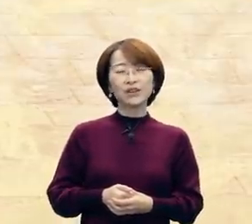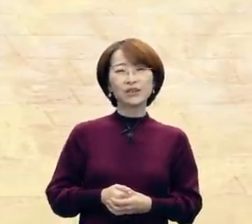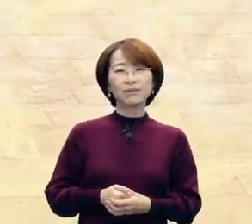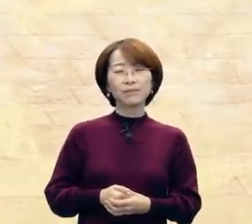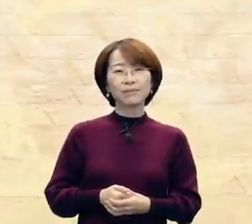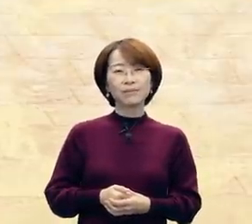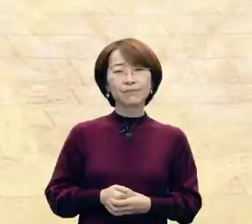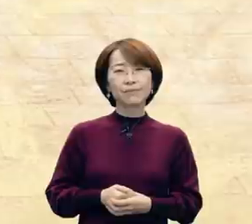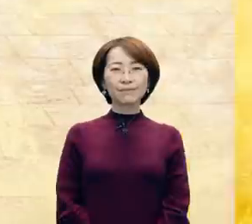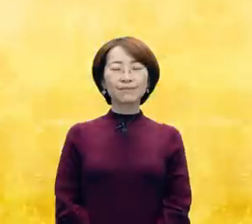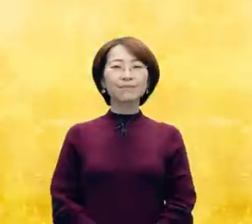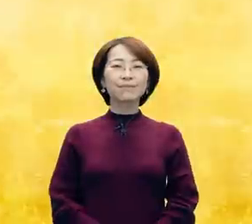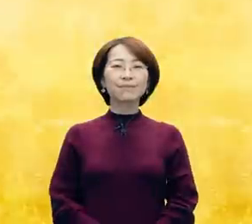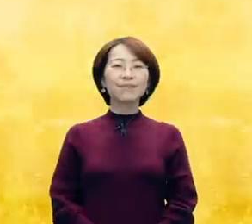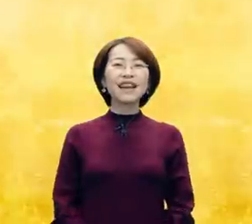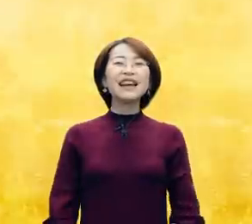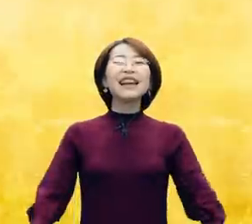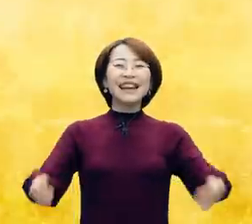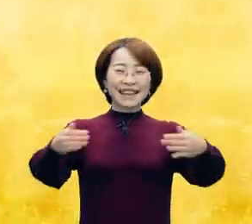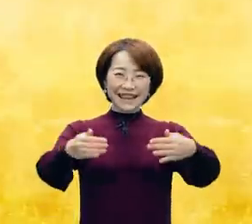못했어요.